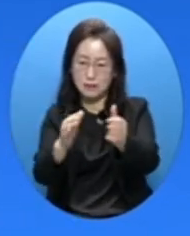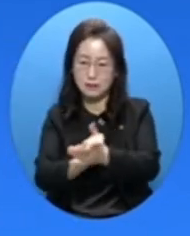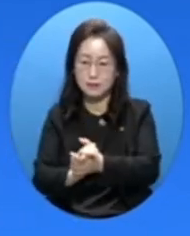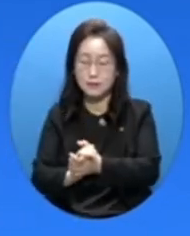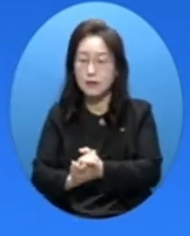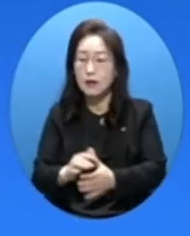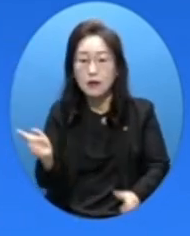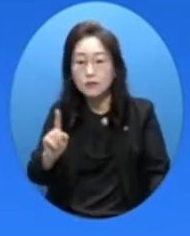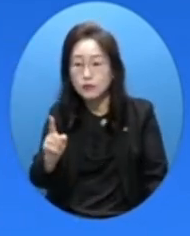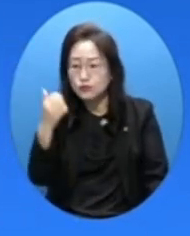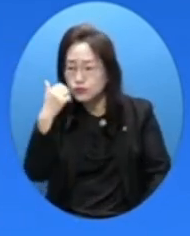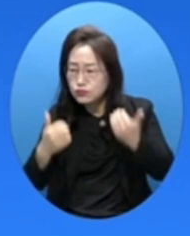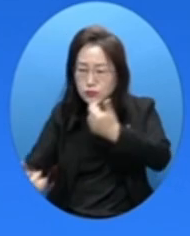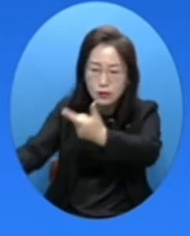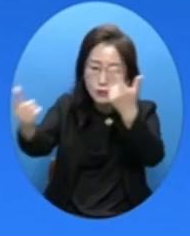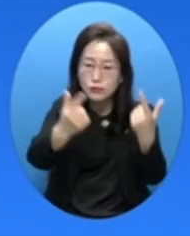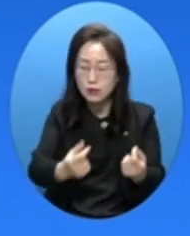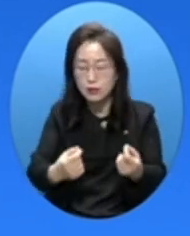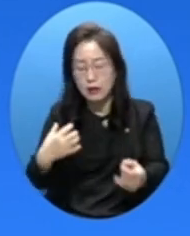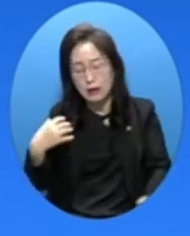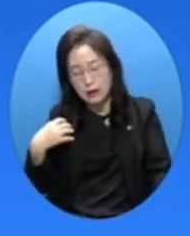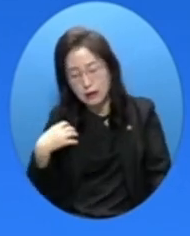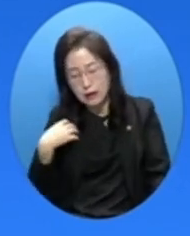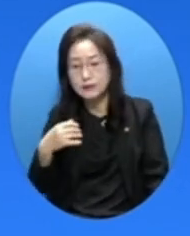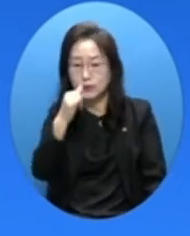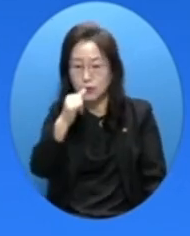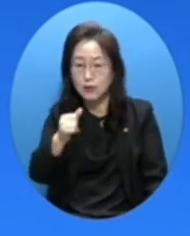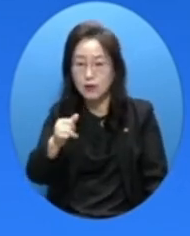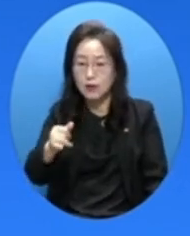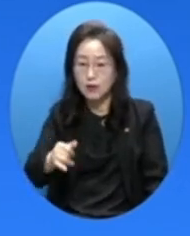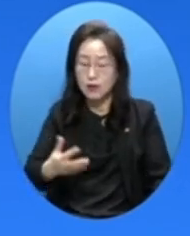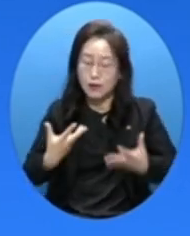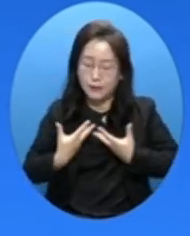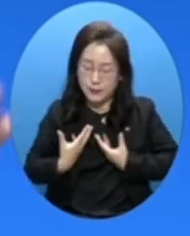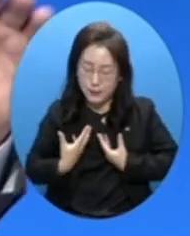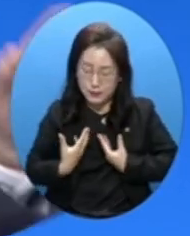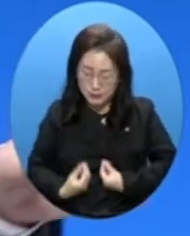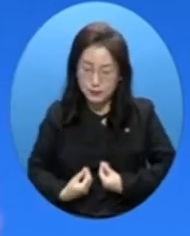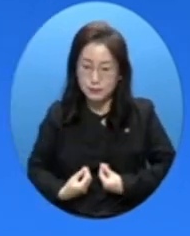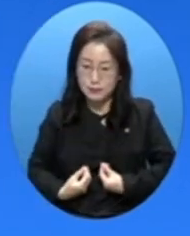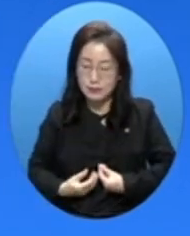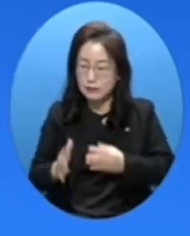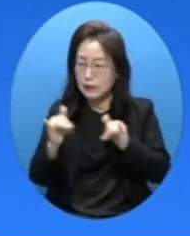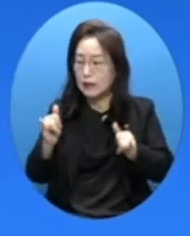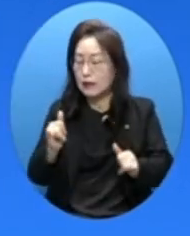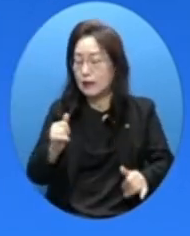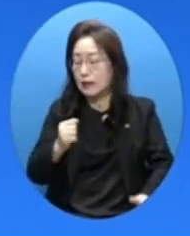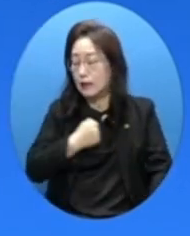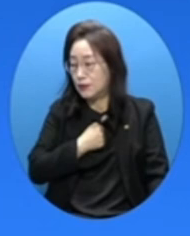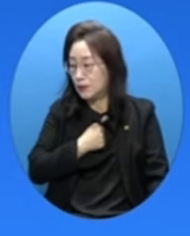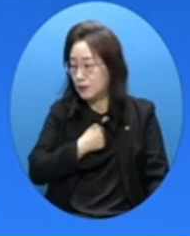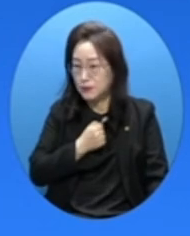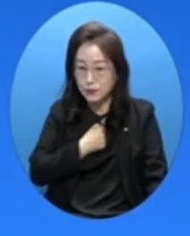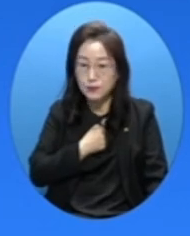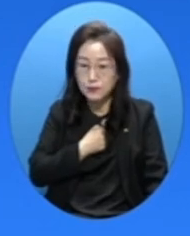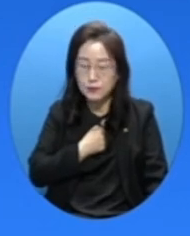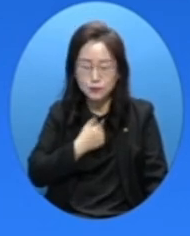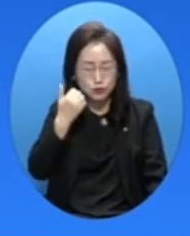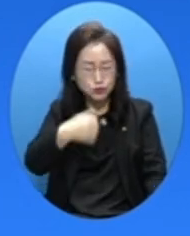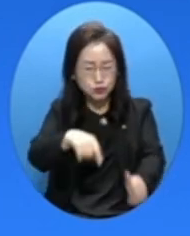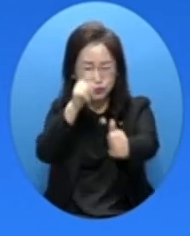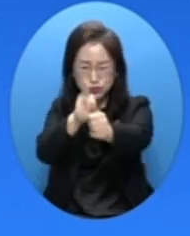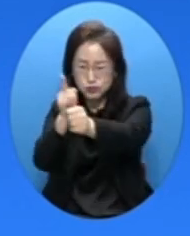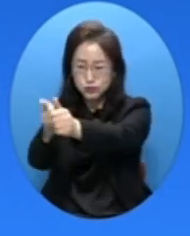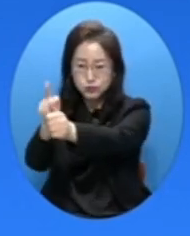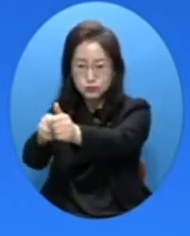없는 큰 문제 어려움을 당할 때가 있습니다. 그때 절망의 자리에 주저앉아서 사람을 탄식하고 누구 탓을 하지